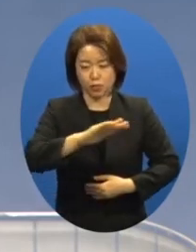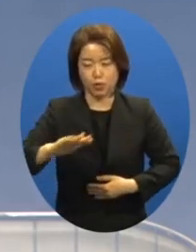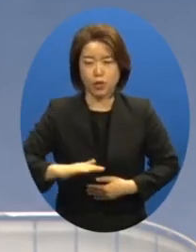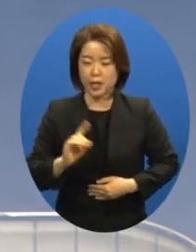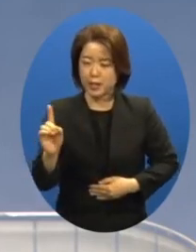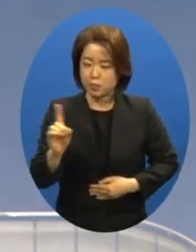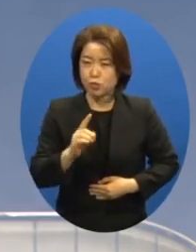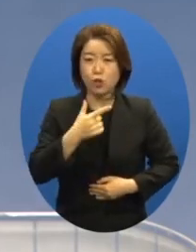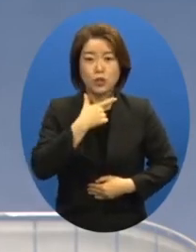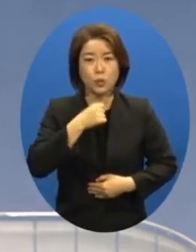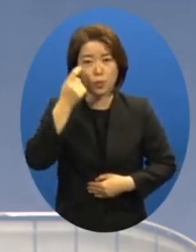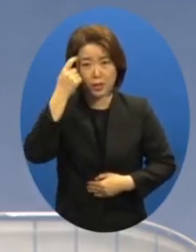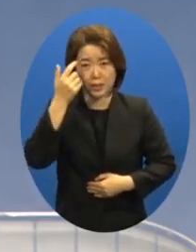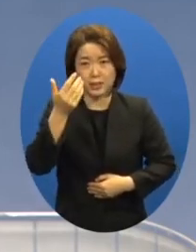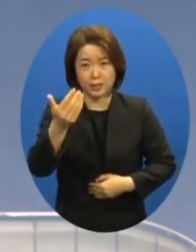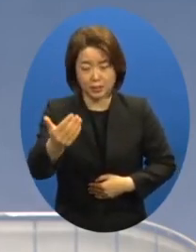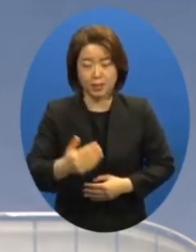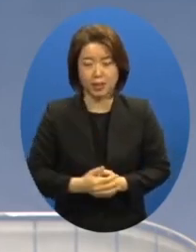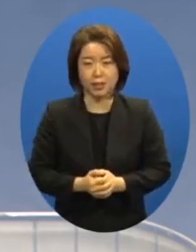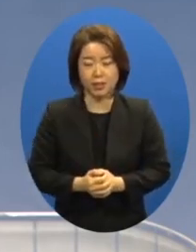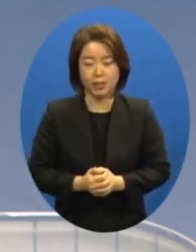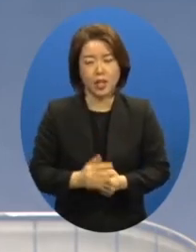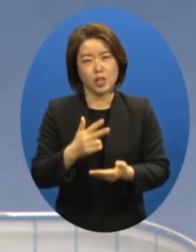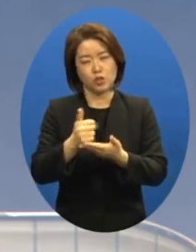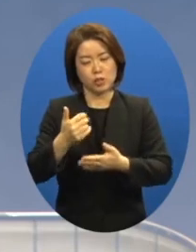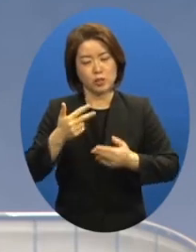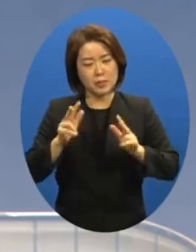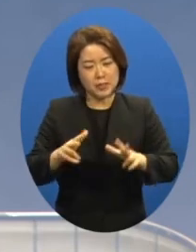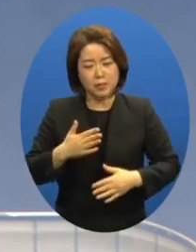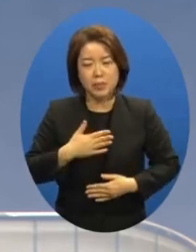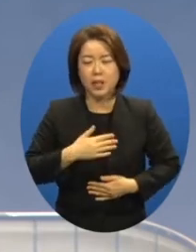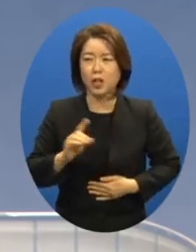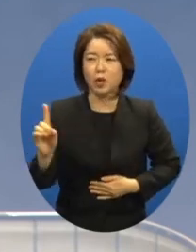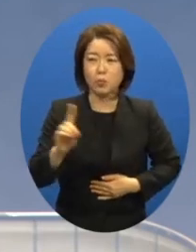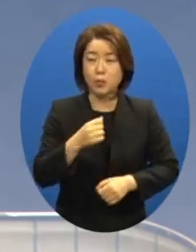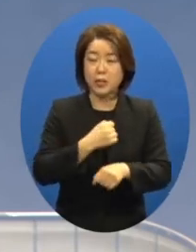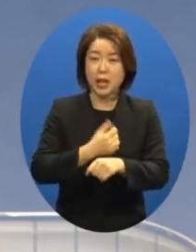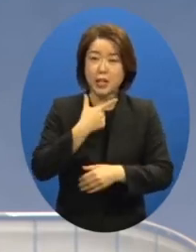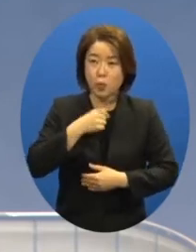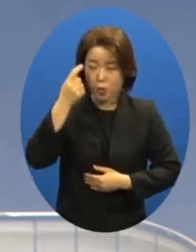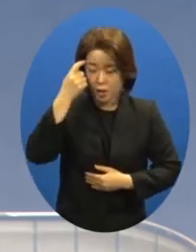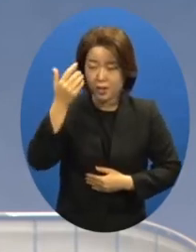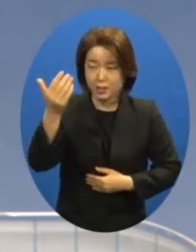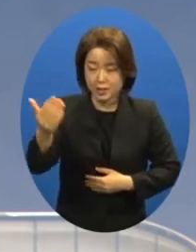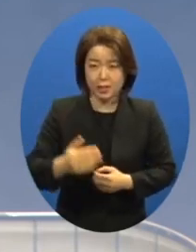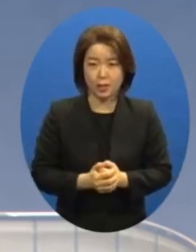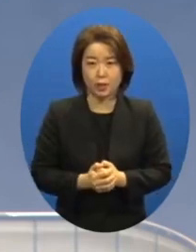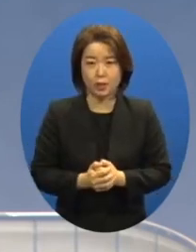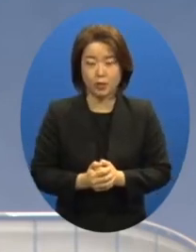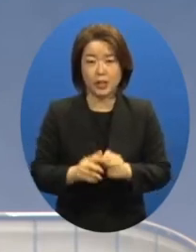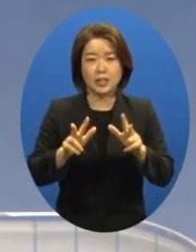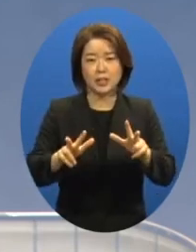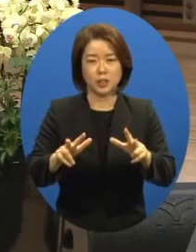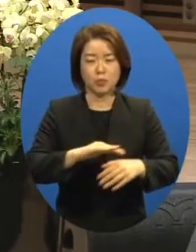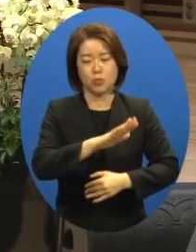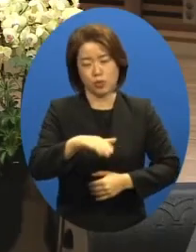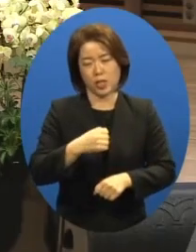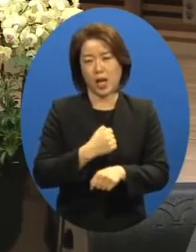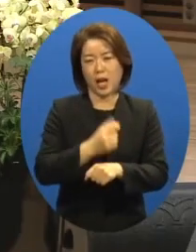하시던가 주님 제가 뭘 하기 를 원하시나요 우리가 지금 해야될 기도입니다